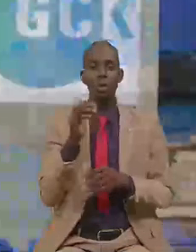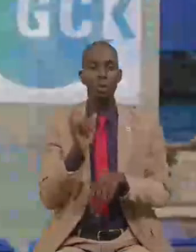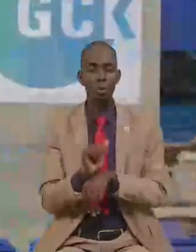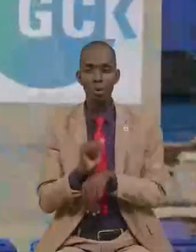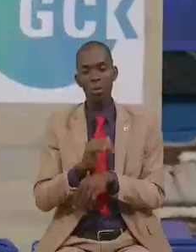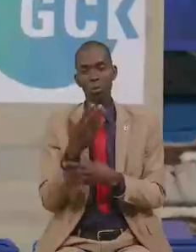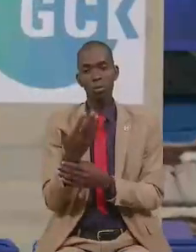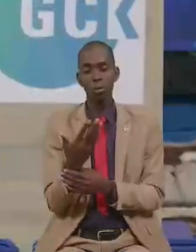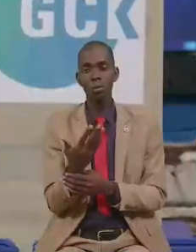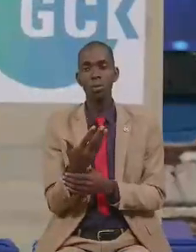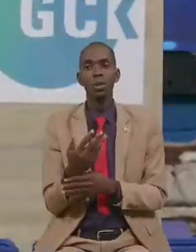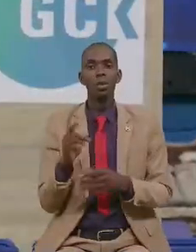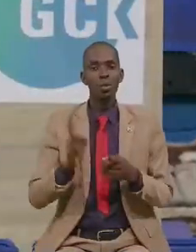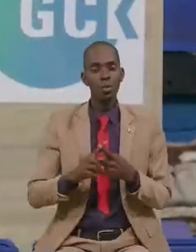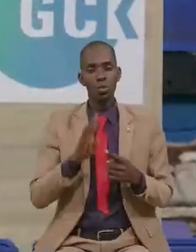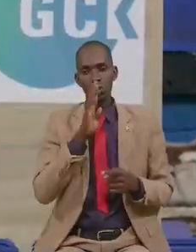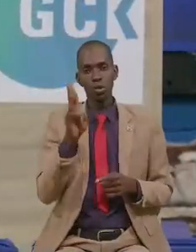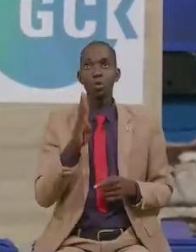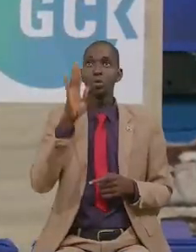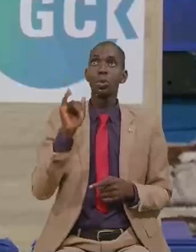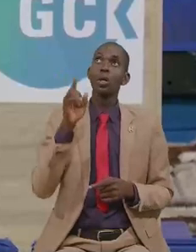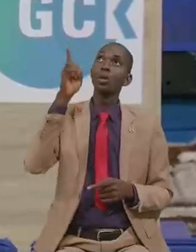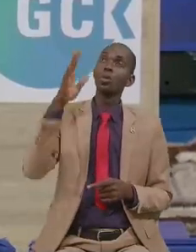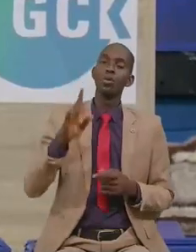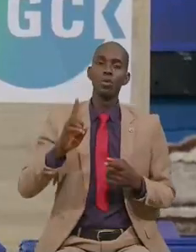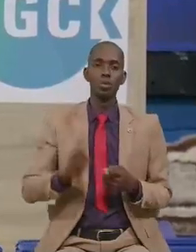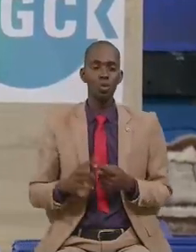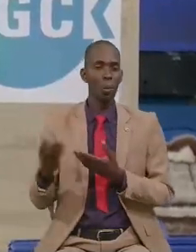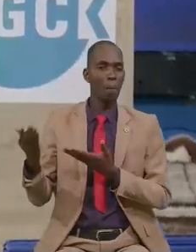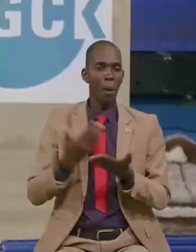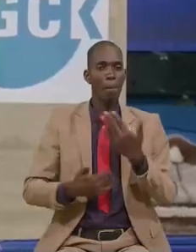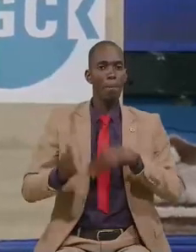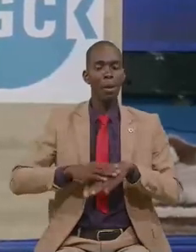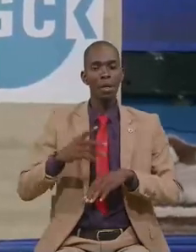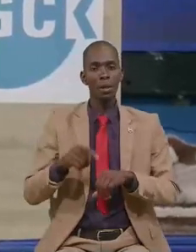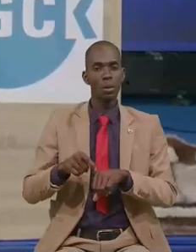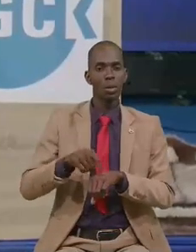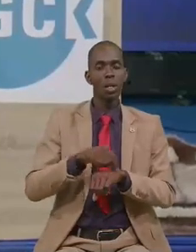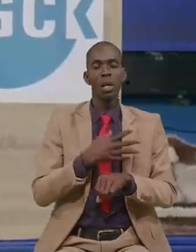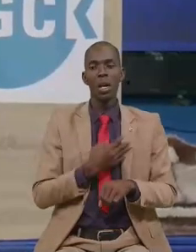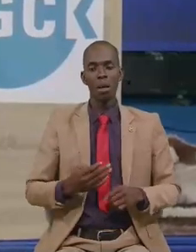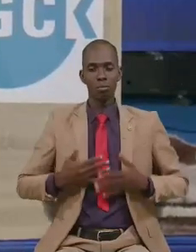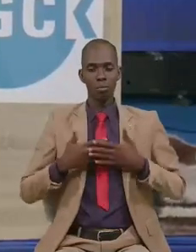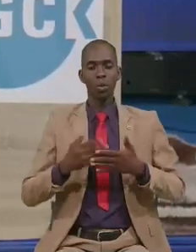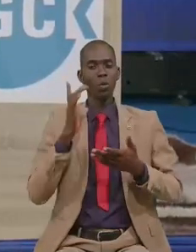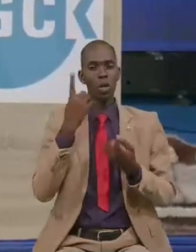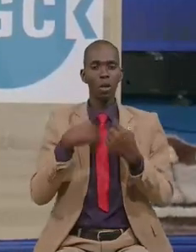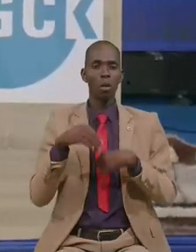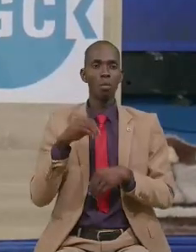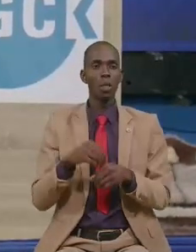utiliser pour réveiller ses eaux. Et le souffle viendra en eux. Verset